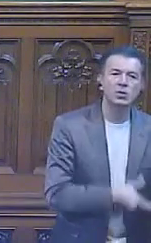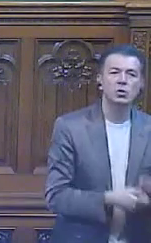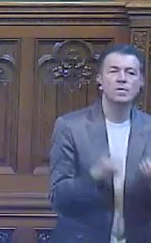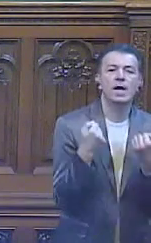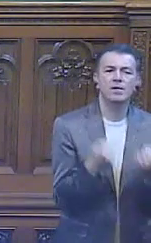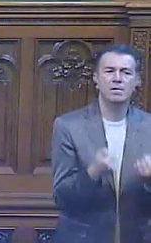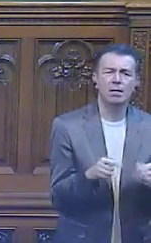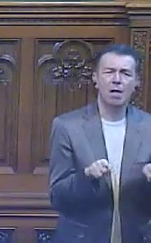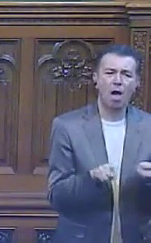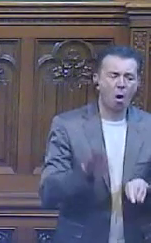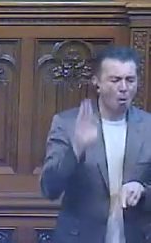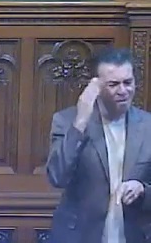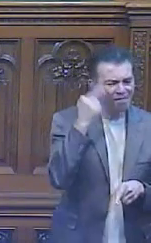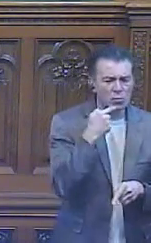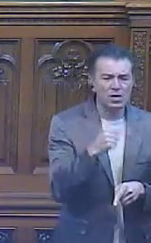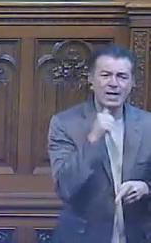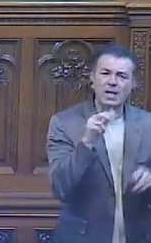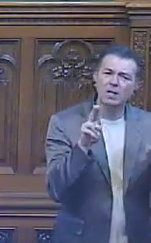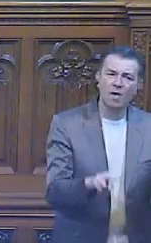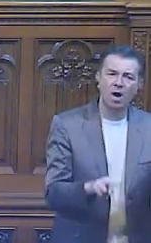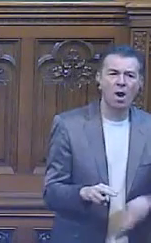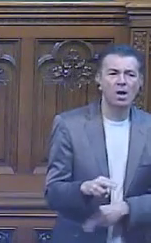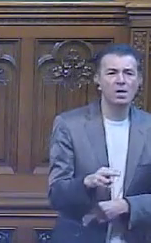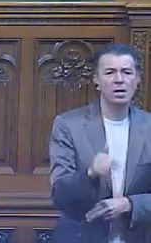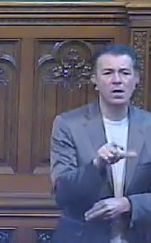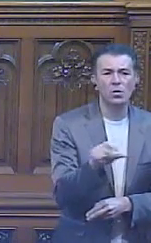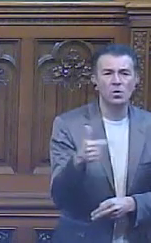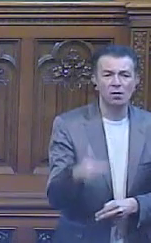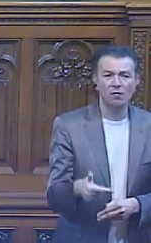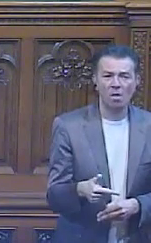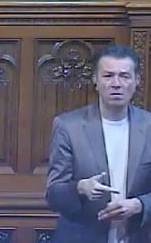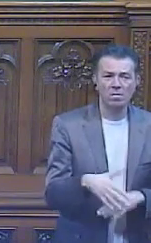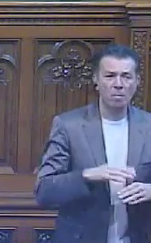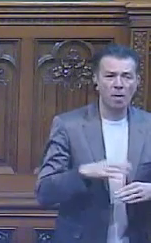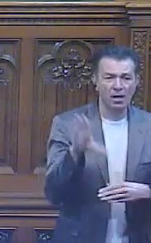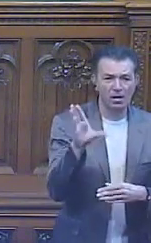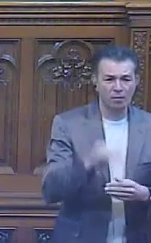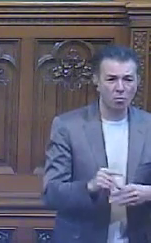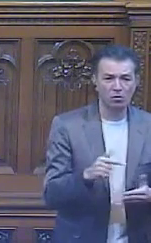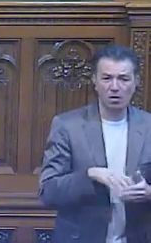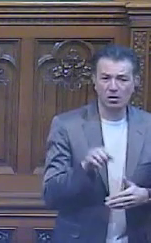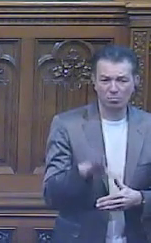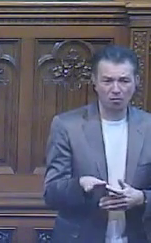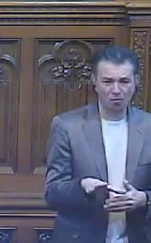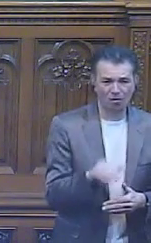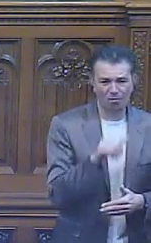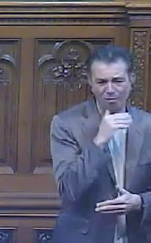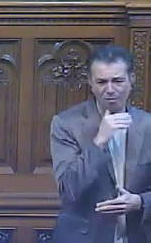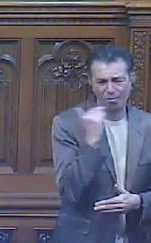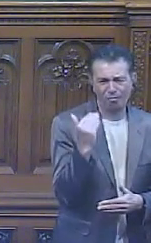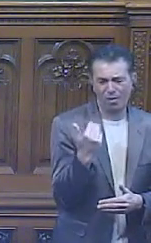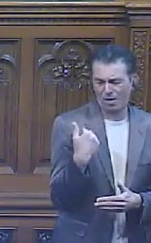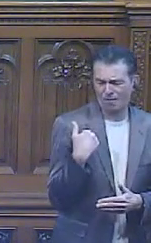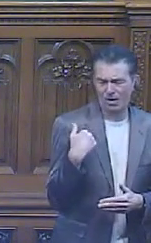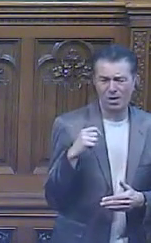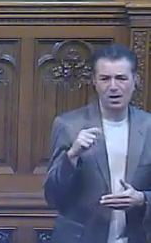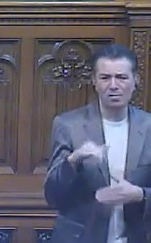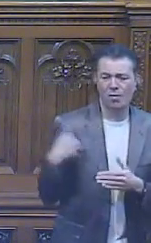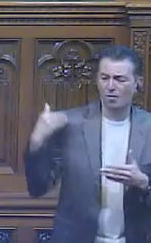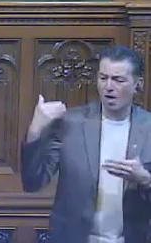ist bewusst die Unwahrheit, weil mit 120 Gemeindewohnungen heuer werden Sie nicht weit hüpfen können, wenn Sie allein die letzten 12